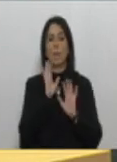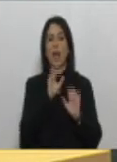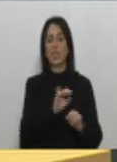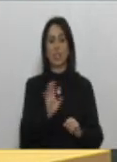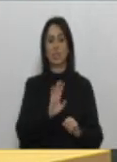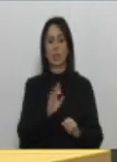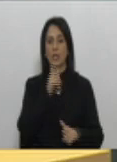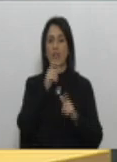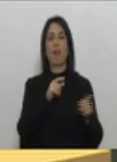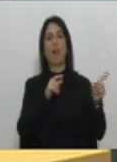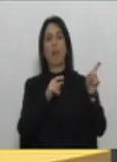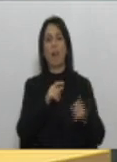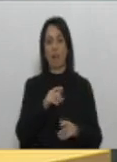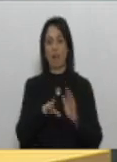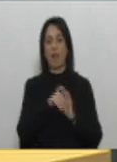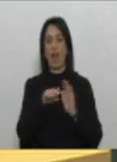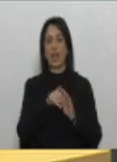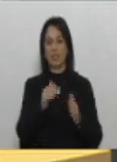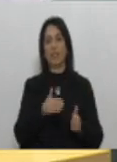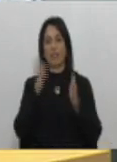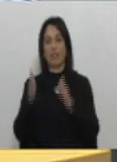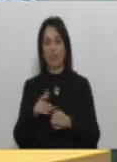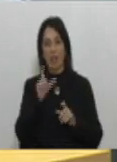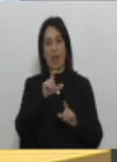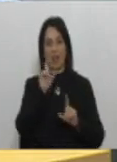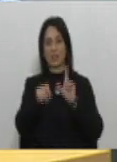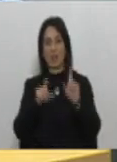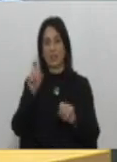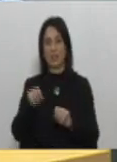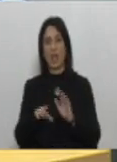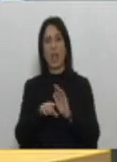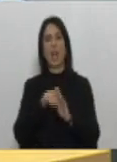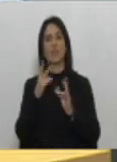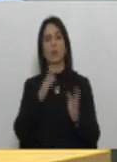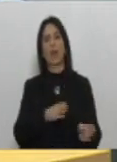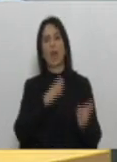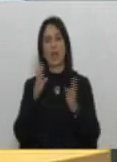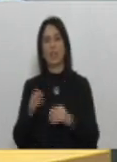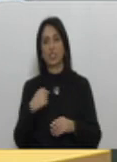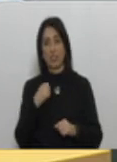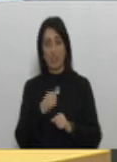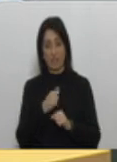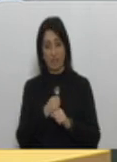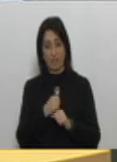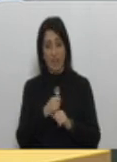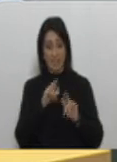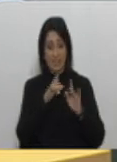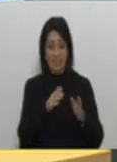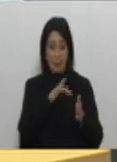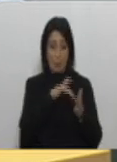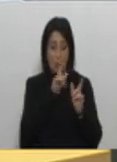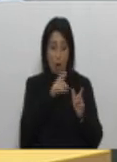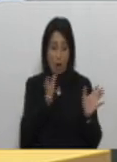მხარდაჭერას გვიცხადებდით. ხალხს აღიზიანებდით და აქეზებდით, რომ თურმე არჩევნები უნდა გადავდოთ. ანუ ჩვენ ვაკეთებდით საქმეს ჩვენი